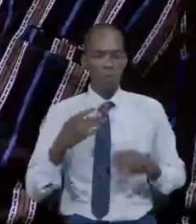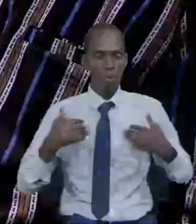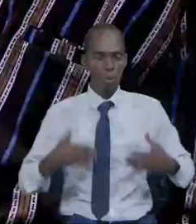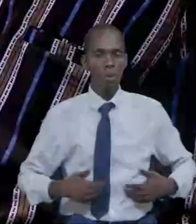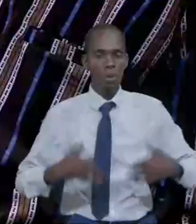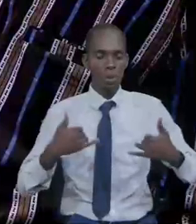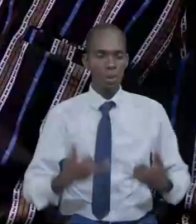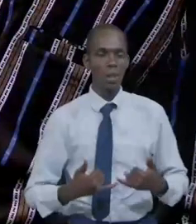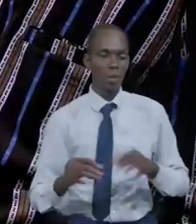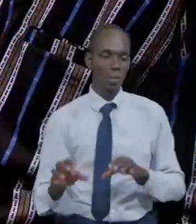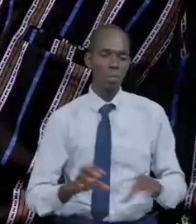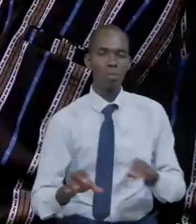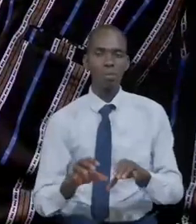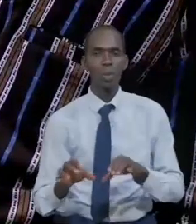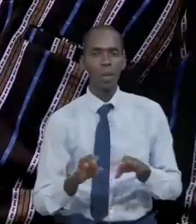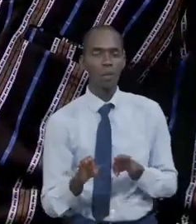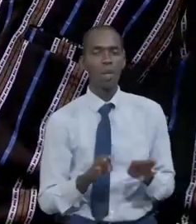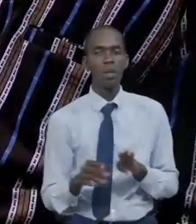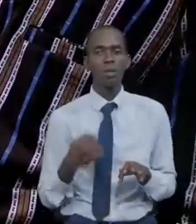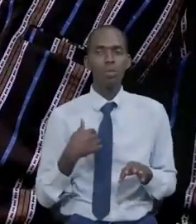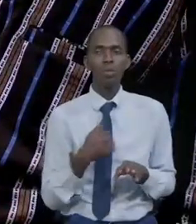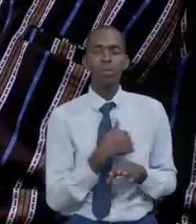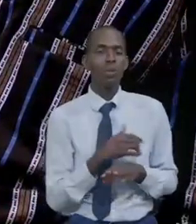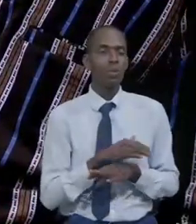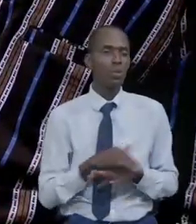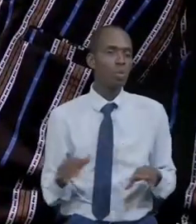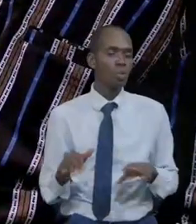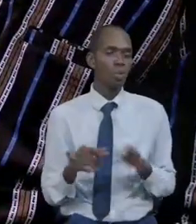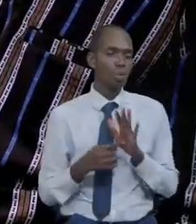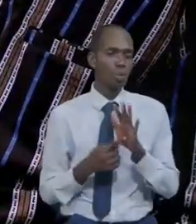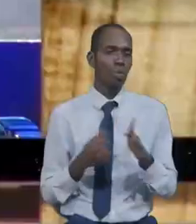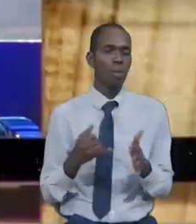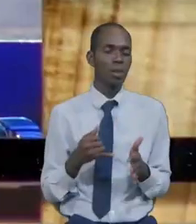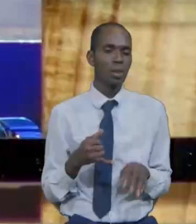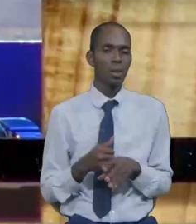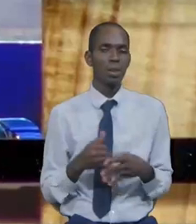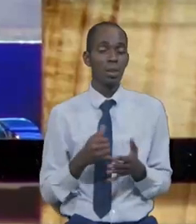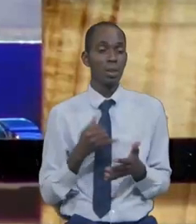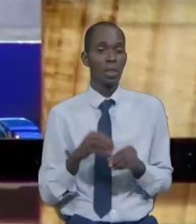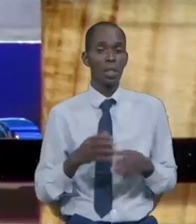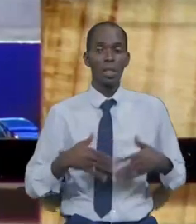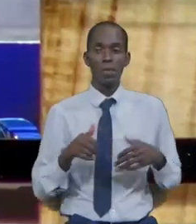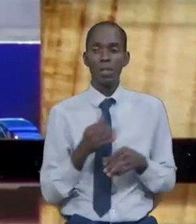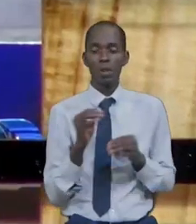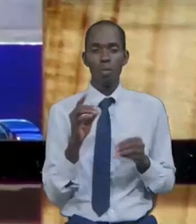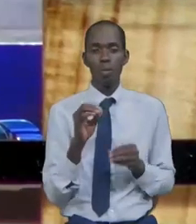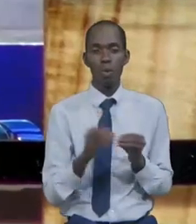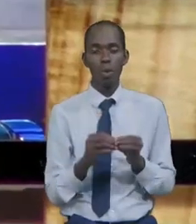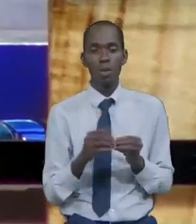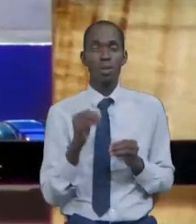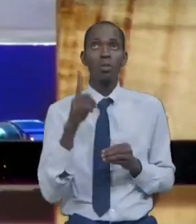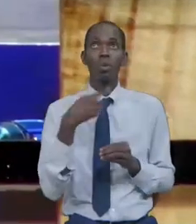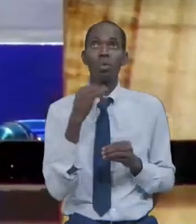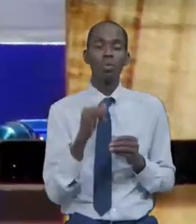du corps agissent. Et puis, on ne ment plus. Celui qui vit en nous est